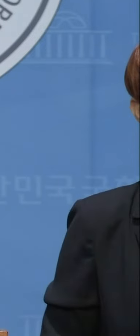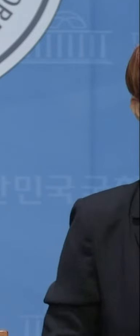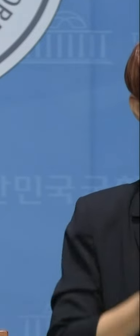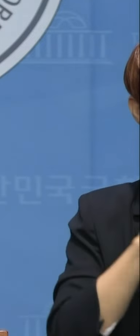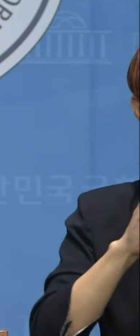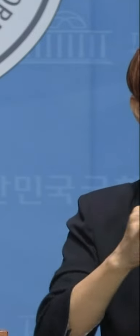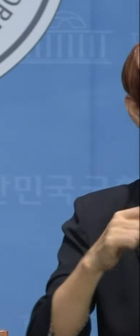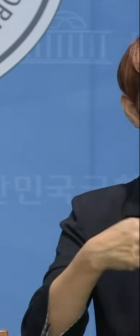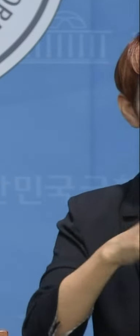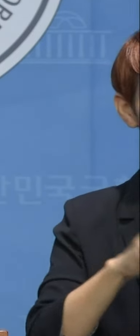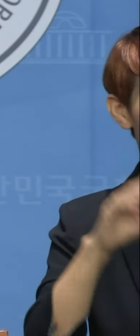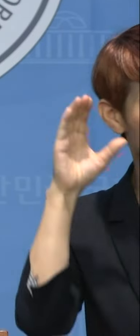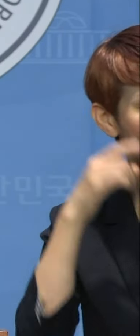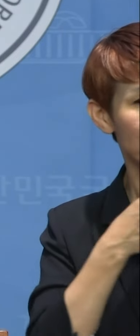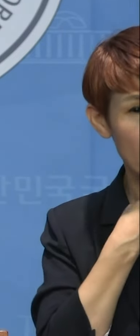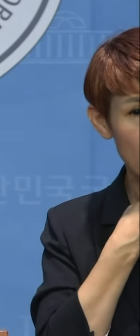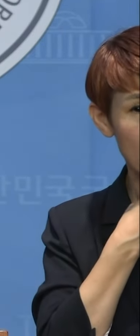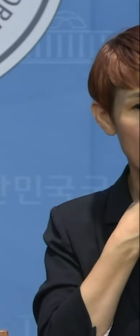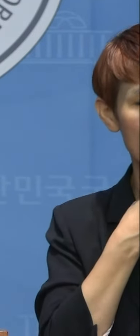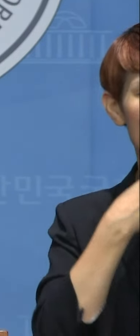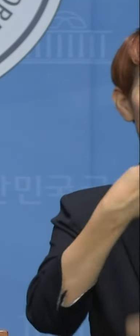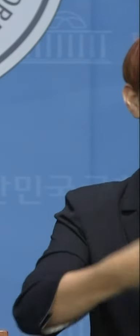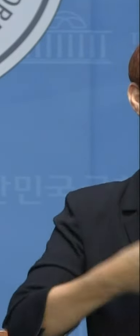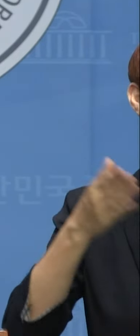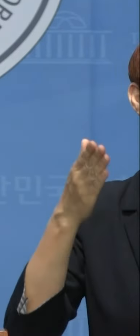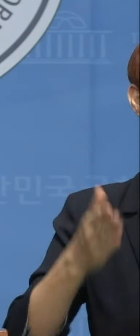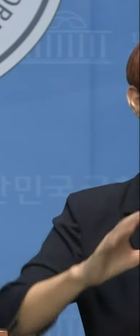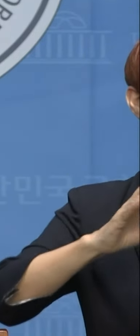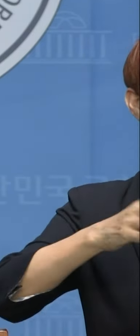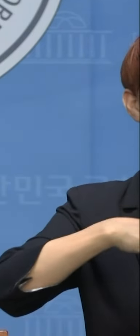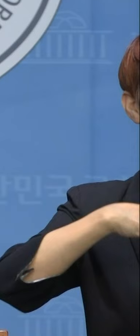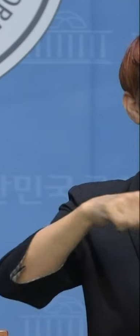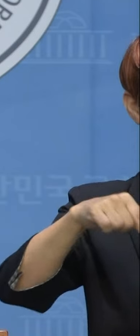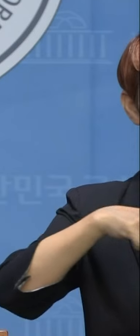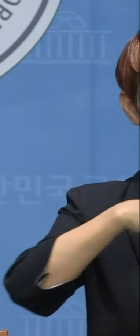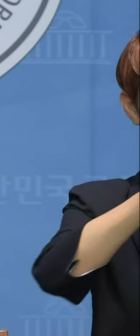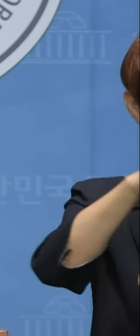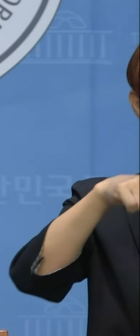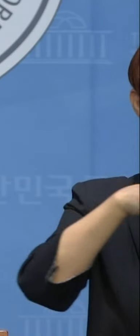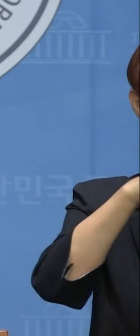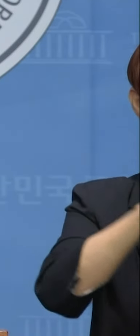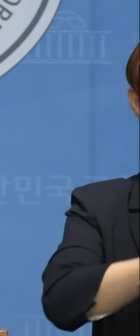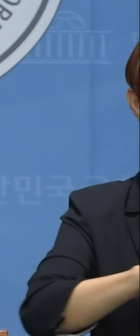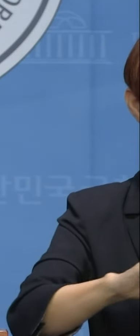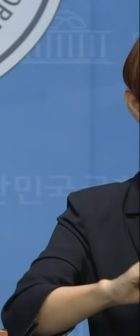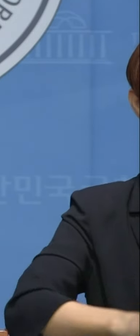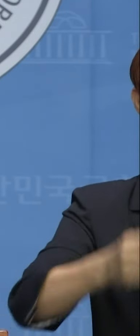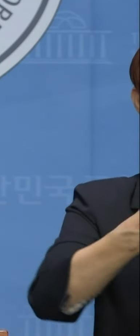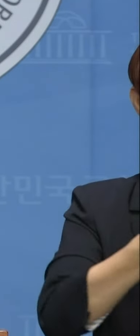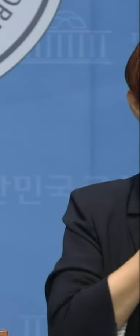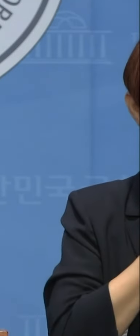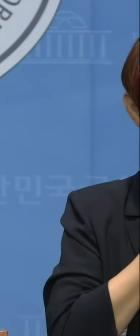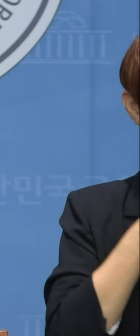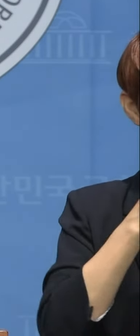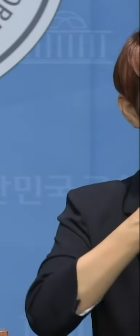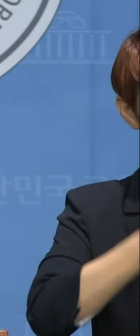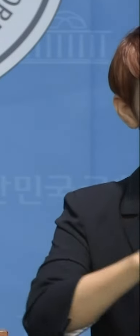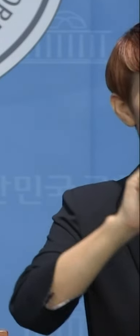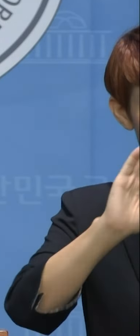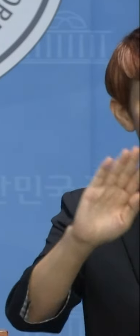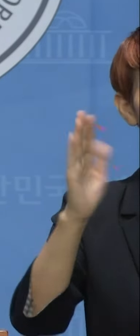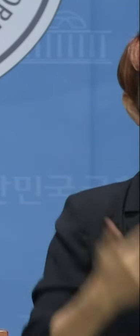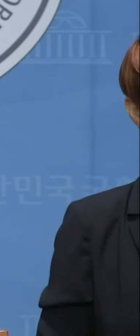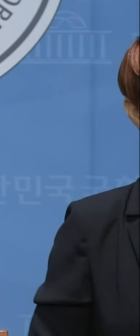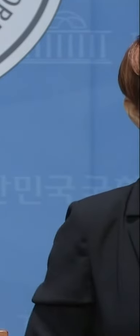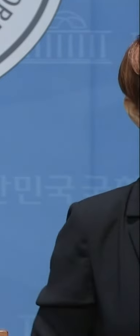민심을 청취하고 지난 2년간에 국정운영 난맥상을 바로 잡겠다면서 하셔야 우리